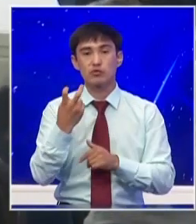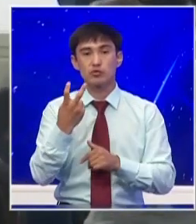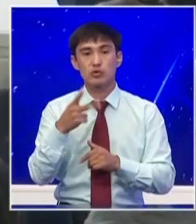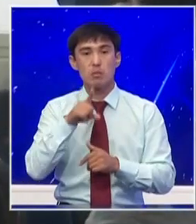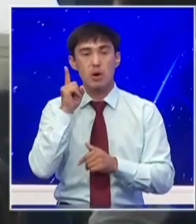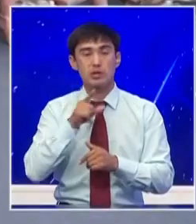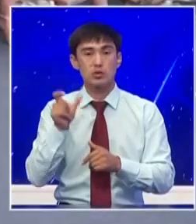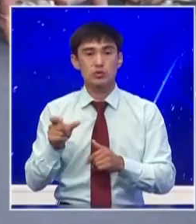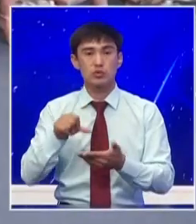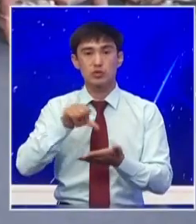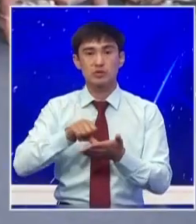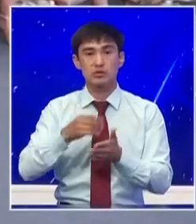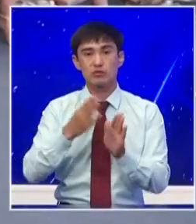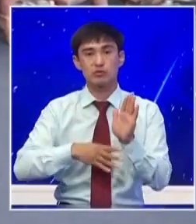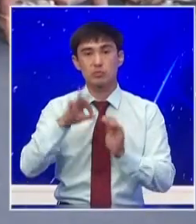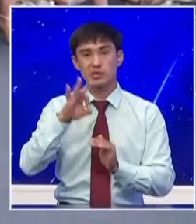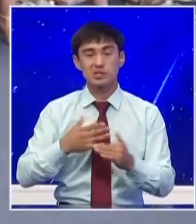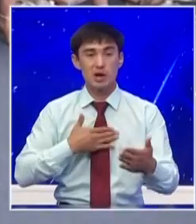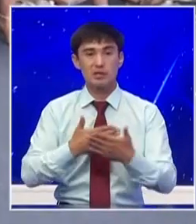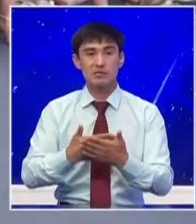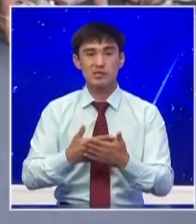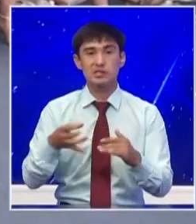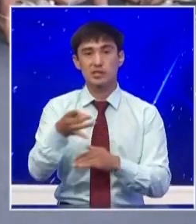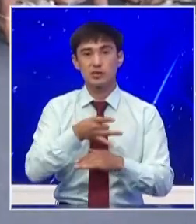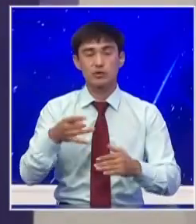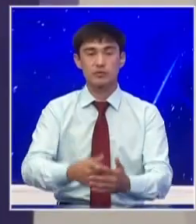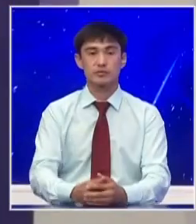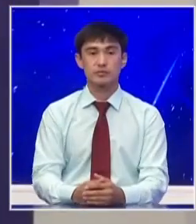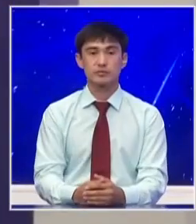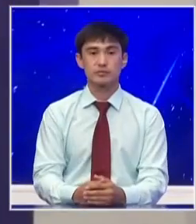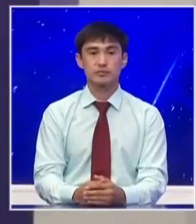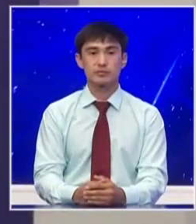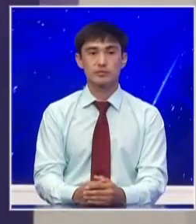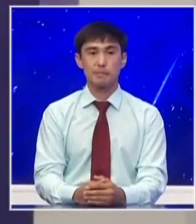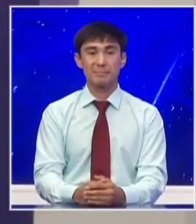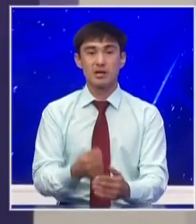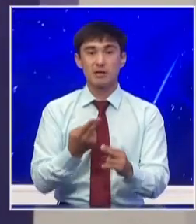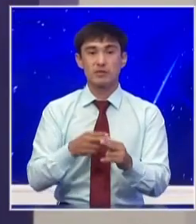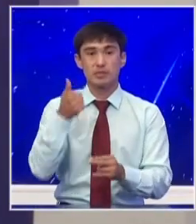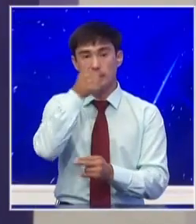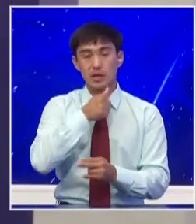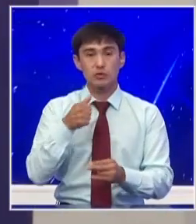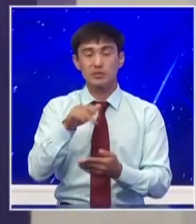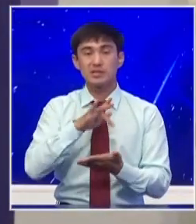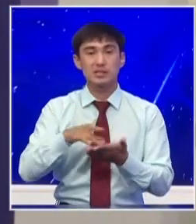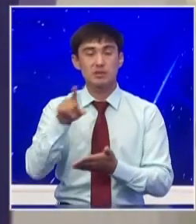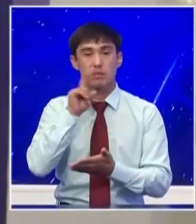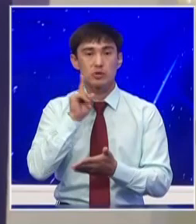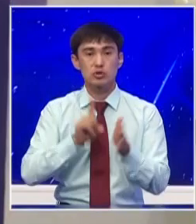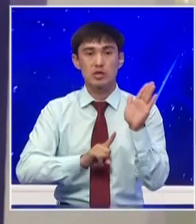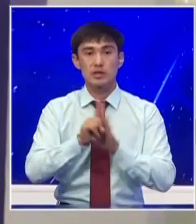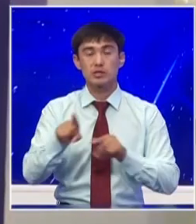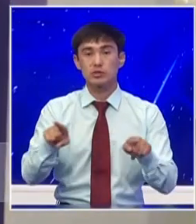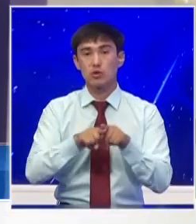людей, 90% из которых – активисты из регионов. В этом году научно-исследовательский центр «Молодежь» начал